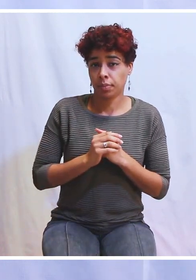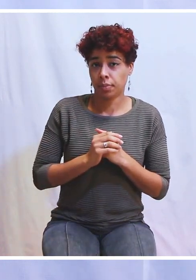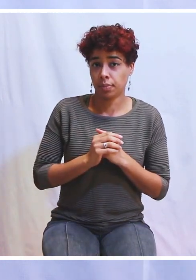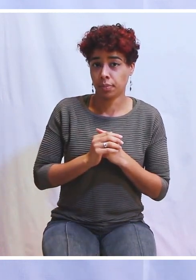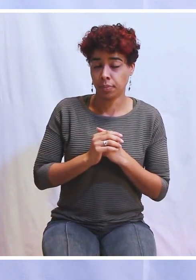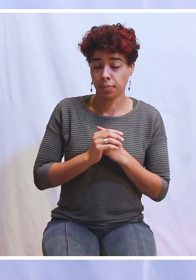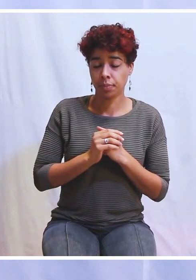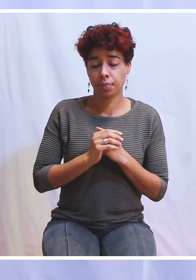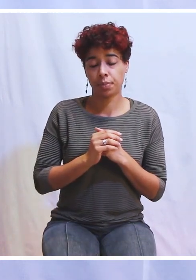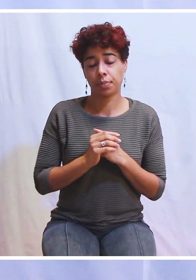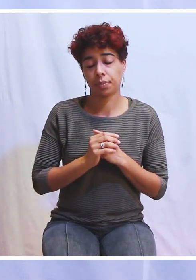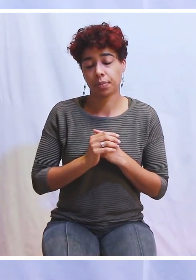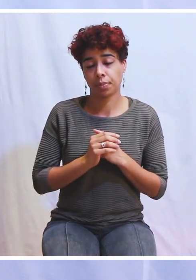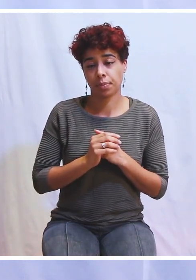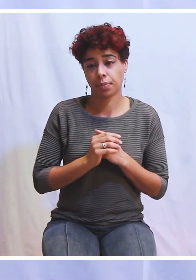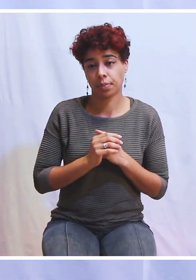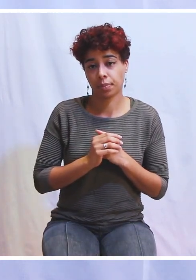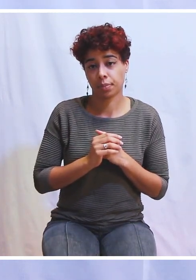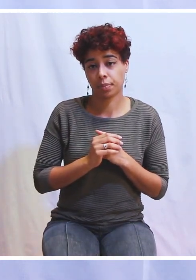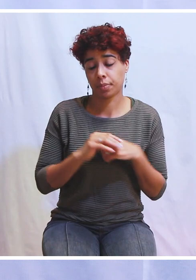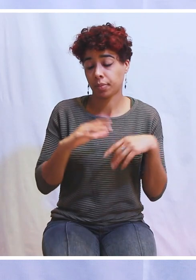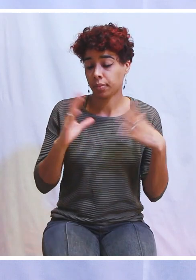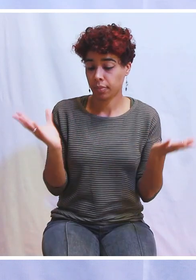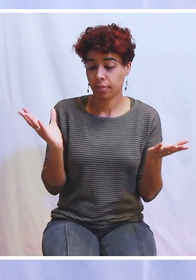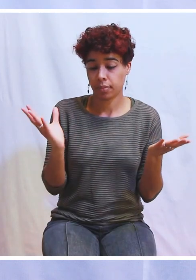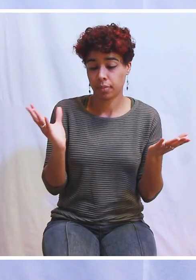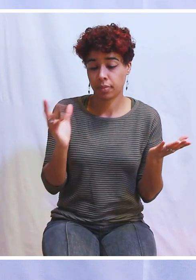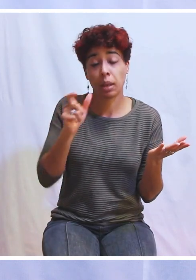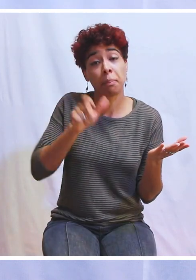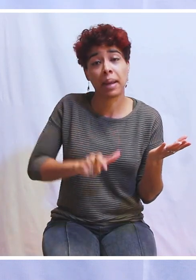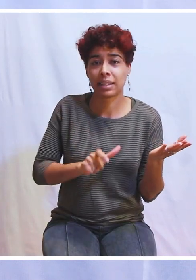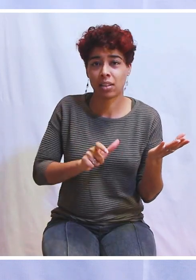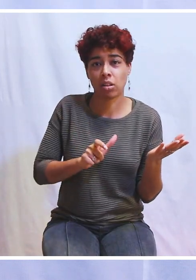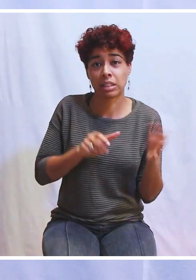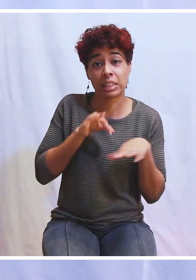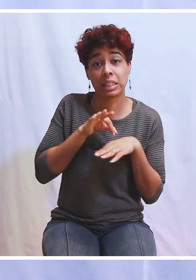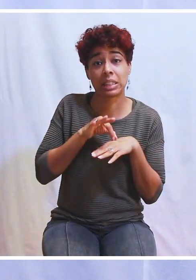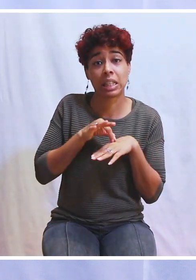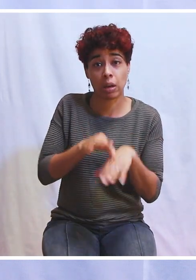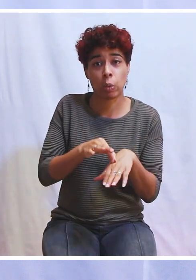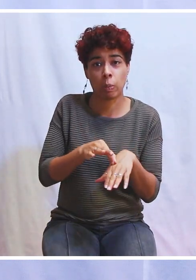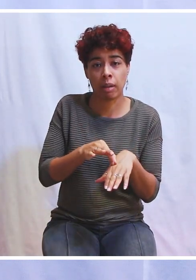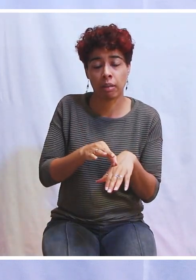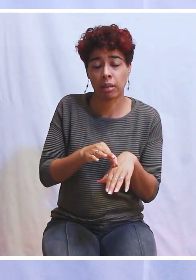endroit et un moment propice. En fait, le cœur de l'accompagnant, c'est de ça qu'on parle aujourd'hui, ce